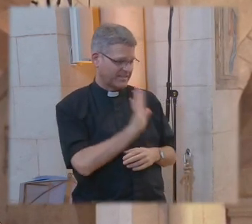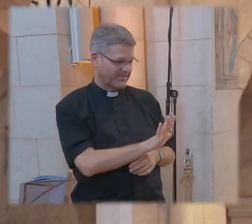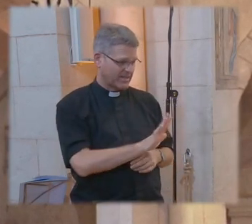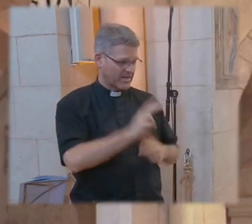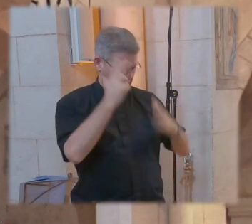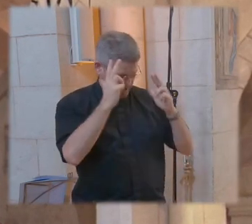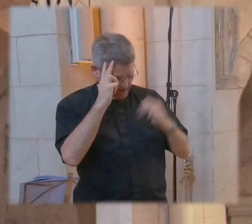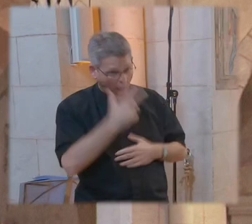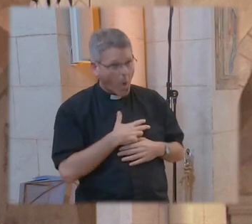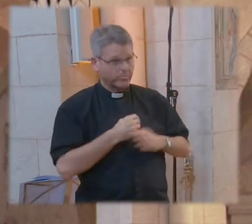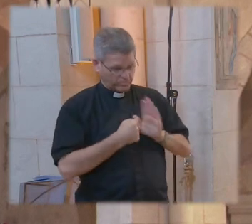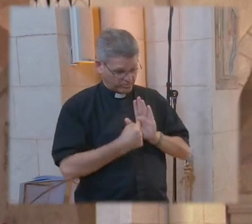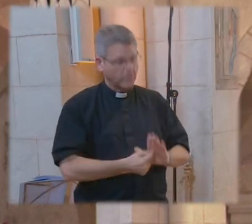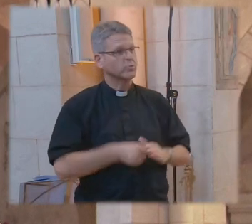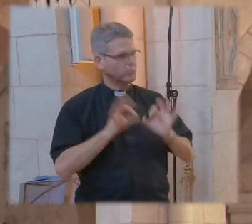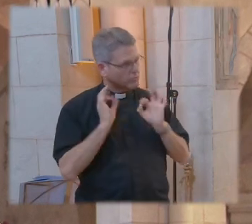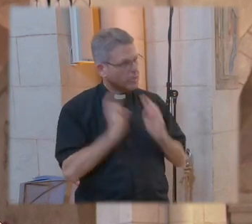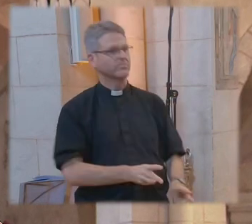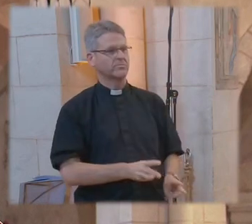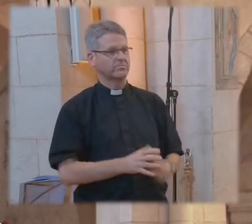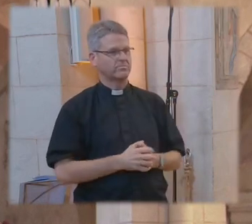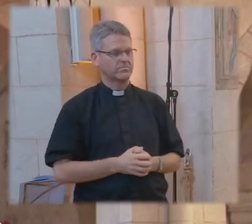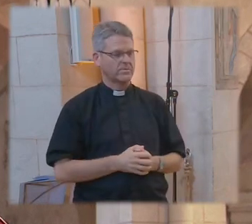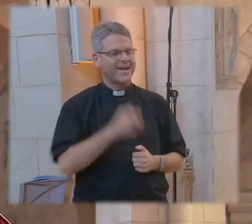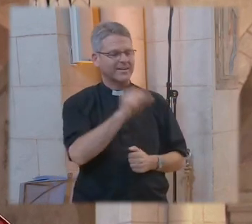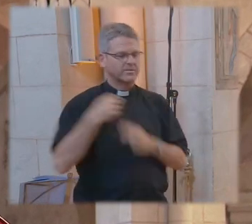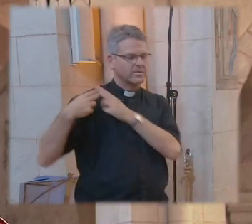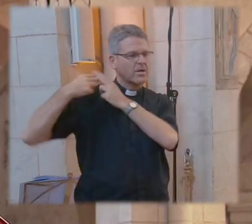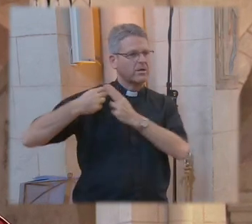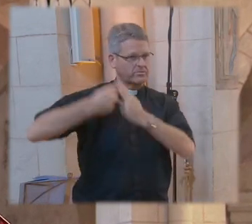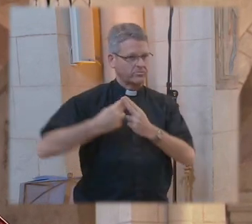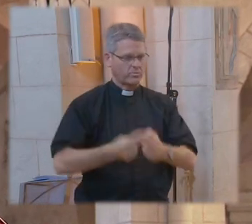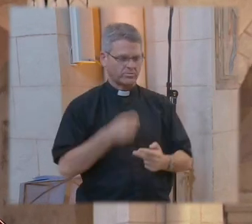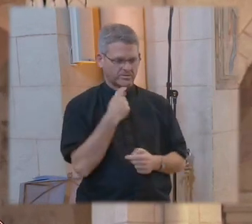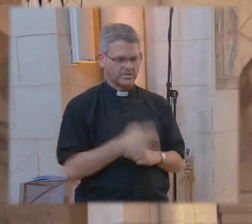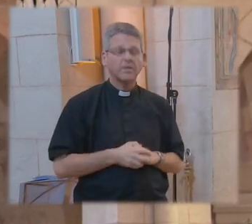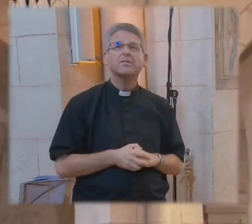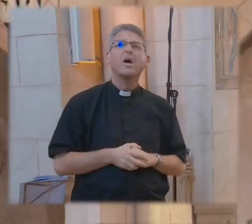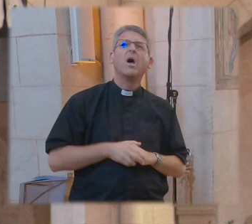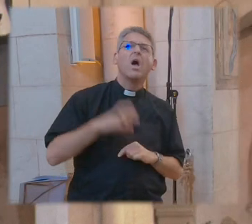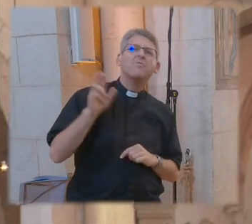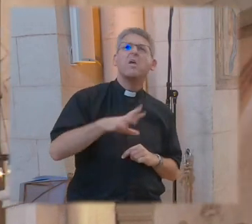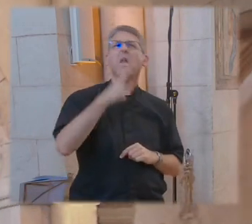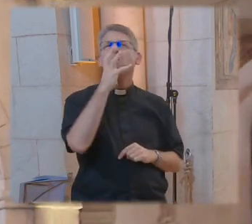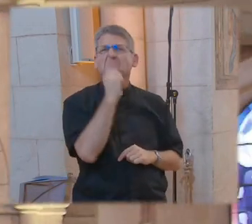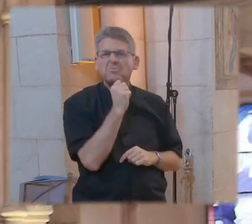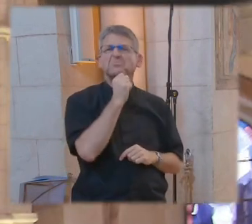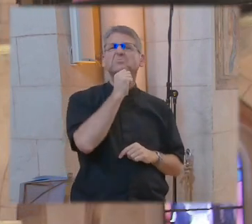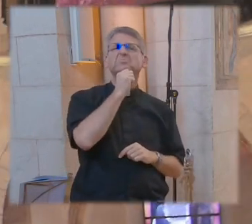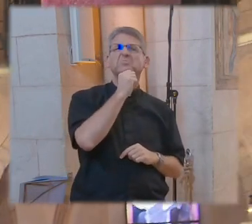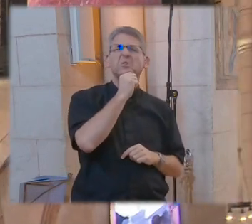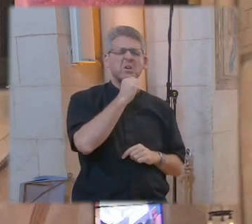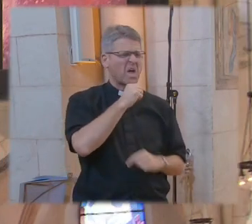Glaubenszeugnisses. Die christliche Tradition hat die Sehnsucht eines potenziellen Märtyrers nach seinem